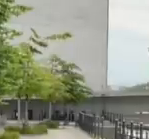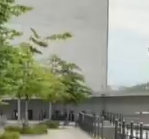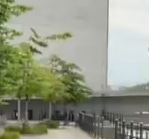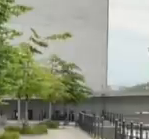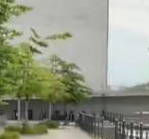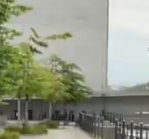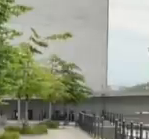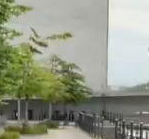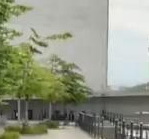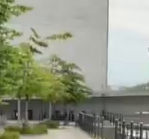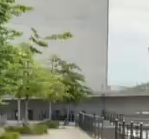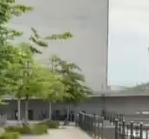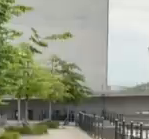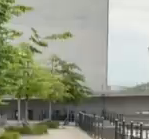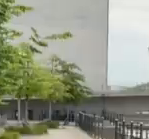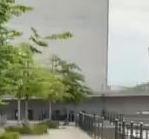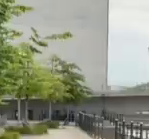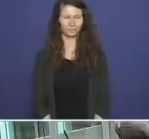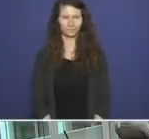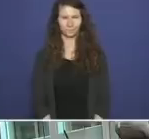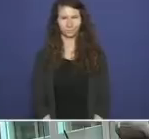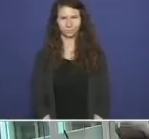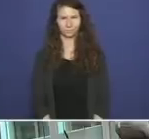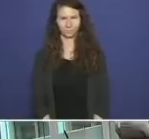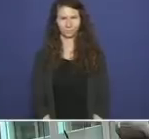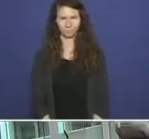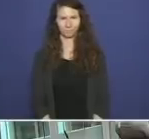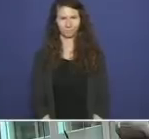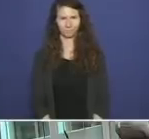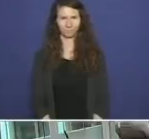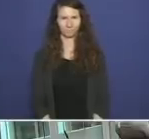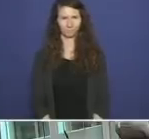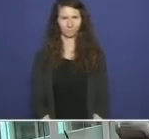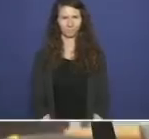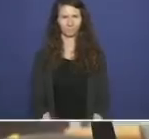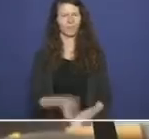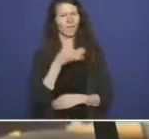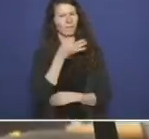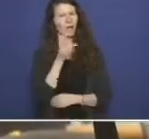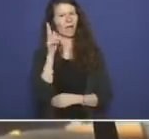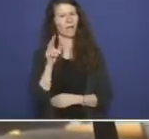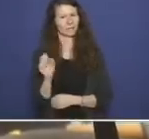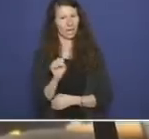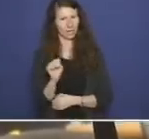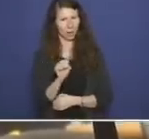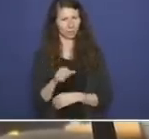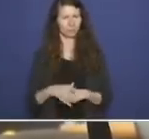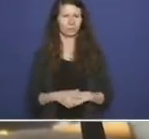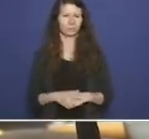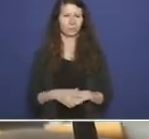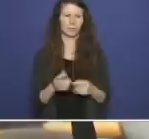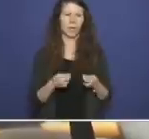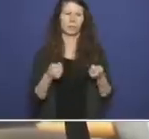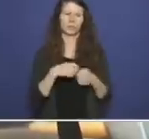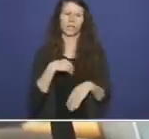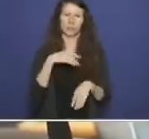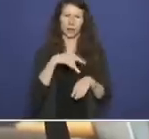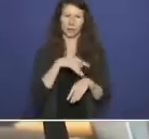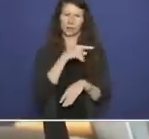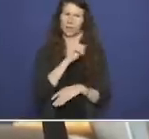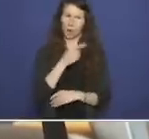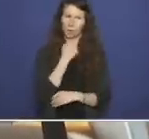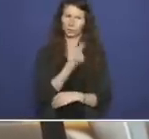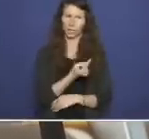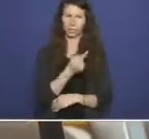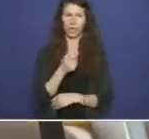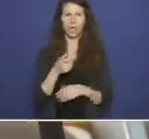die epidemische Lage. Sehen Sie sich das an. Hätte ich noch mal eine Frage an Herrn Seibert. Sie hatten ja, die Bundeskanzlerin hatte das ja auch gesagt, dass